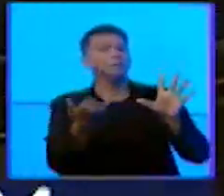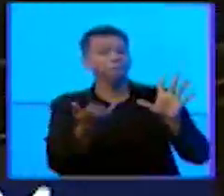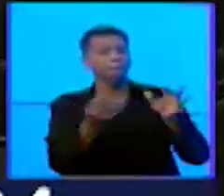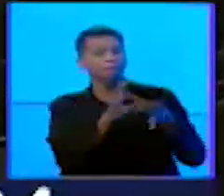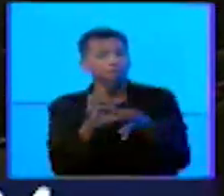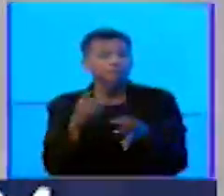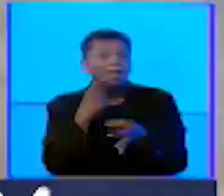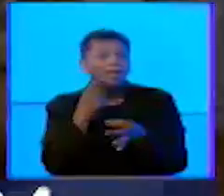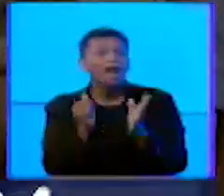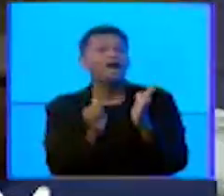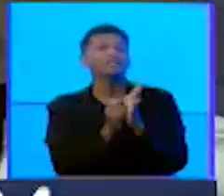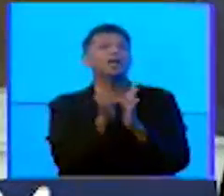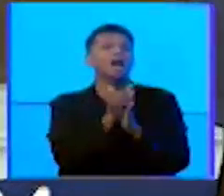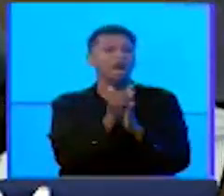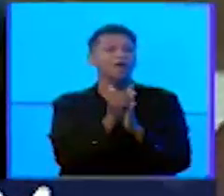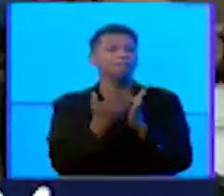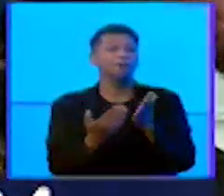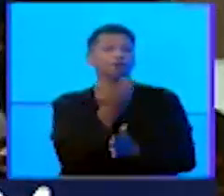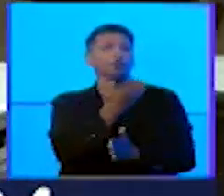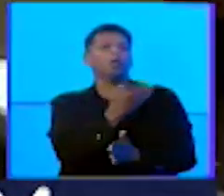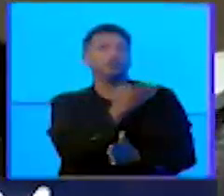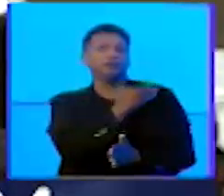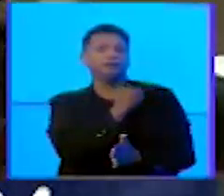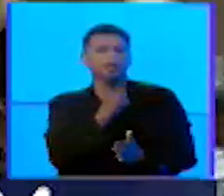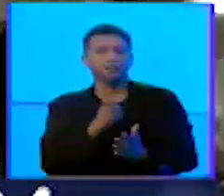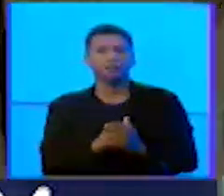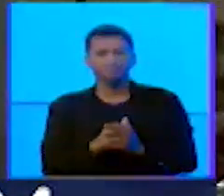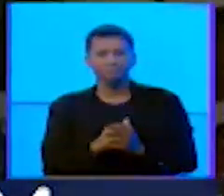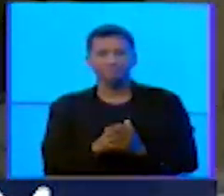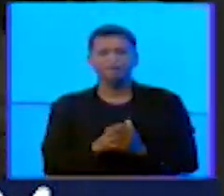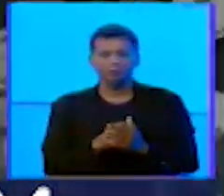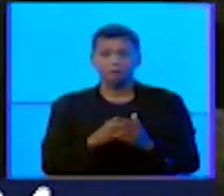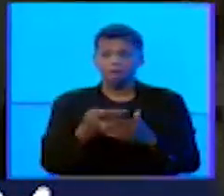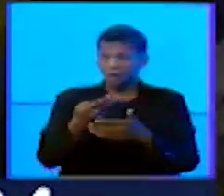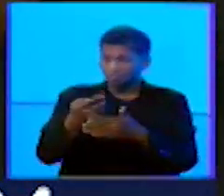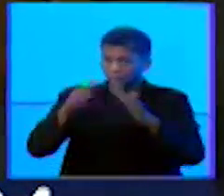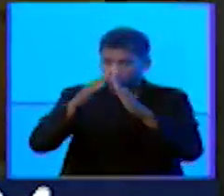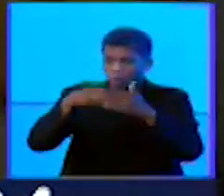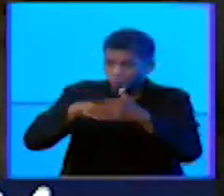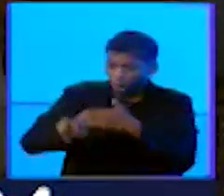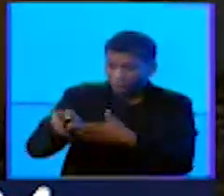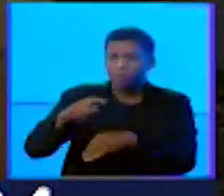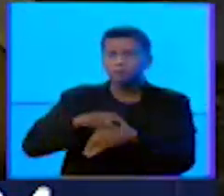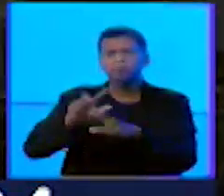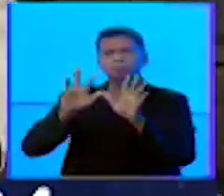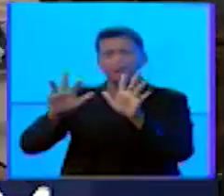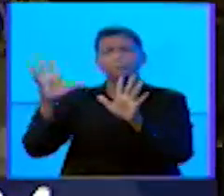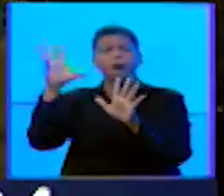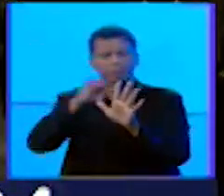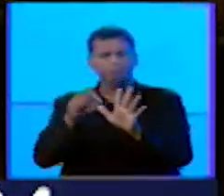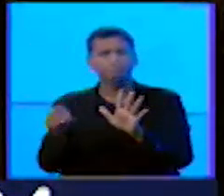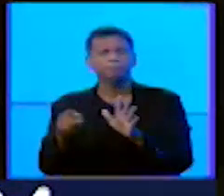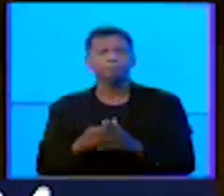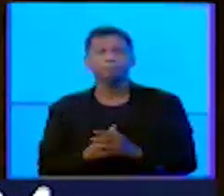Putri Rizik Syihab. Anies Baswedan baru keluar dari gedung di Treskrimum sekitar pukul 19 malam hari Selasa. Usai